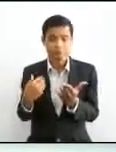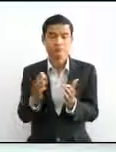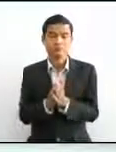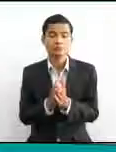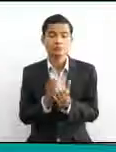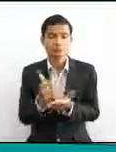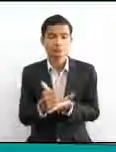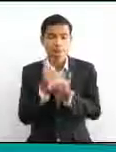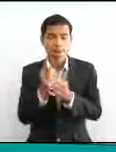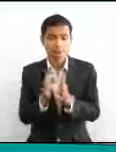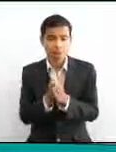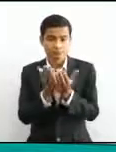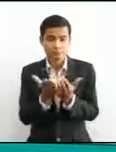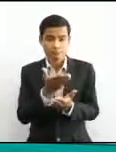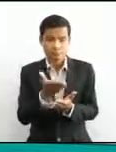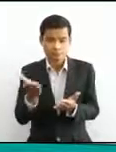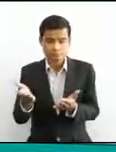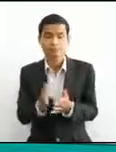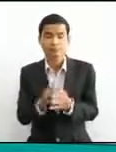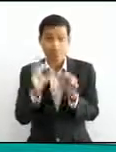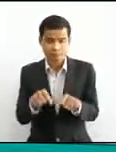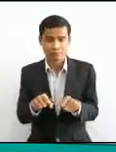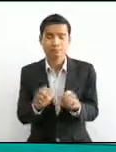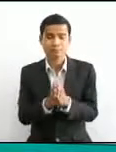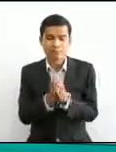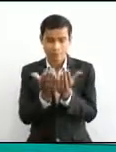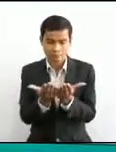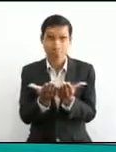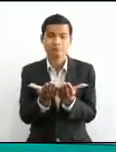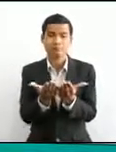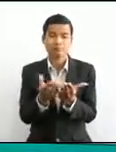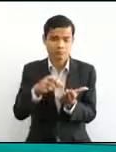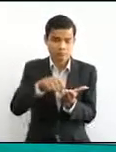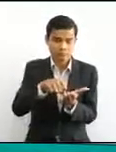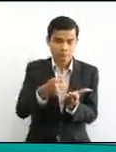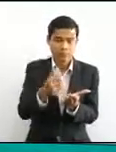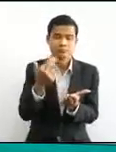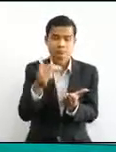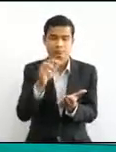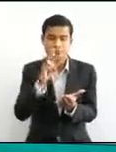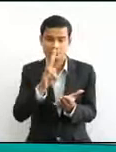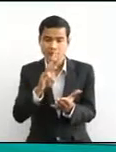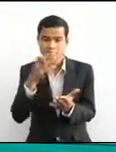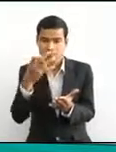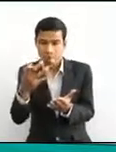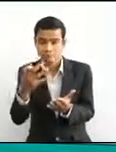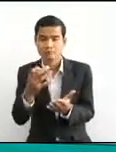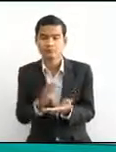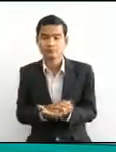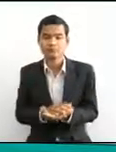sịp hơi chùm nuôi được khăn đáy con tặng ọc nía bạc sịp hơi con cha tùm bó tì xam sắp rạm bầy